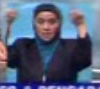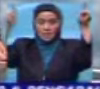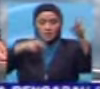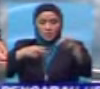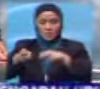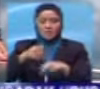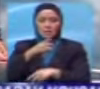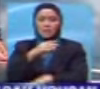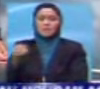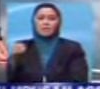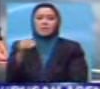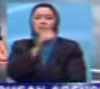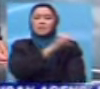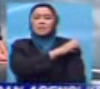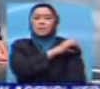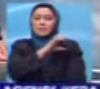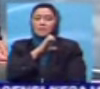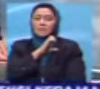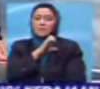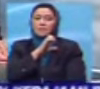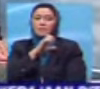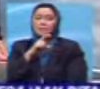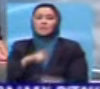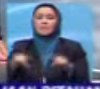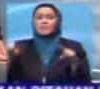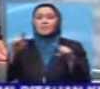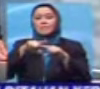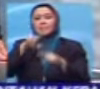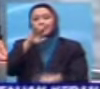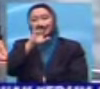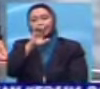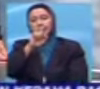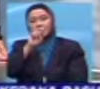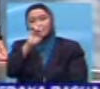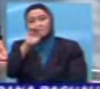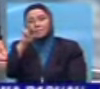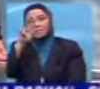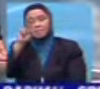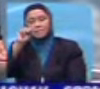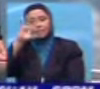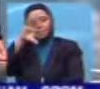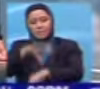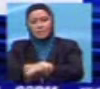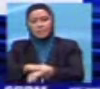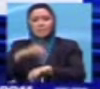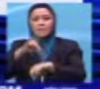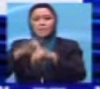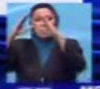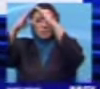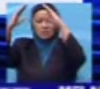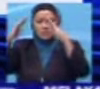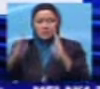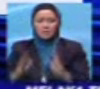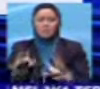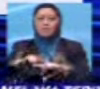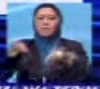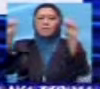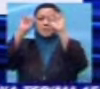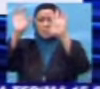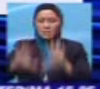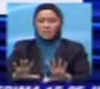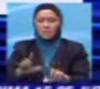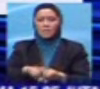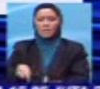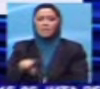pegawai eksekutif tabung ekonomi Kumpulan Usaha Niaga Tekun, ditahan di rumahnya di Shah Alam, Selangor petang tadi. Timbalan Ketua Pesuruhjaya